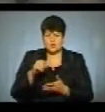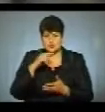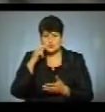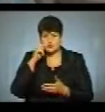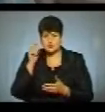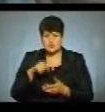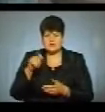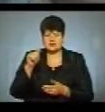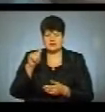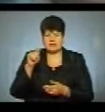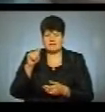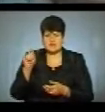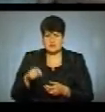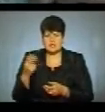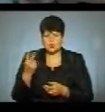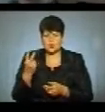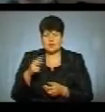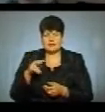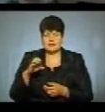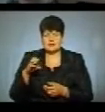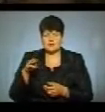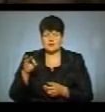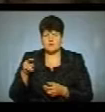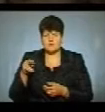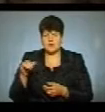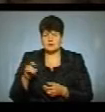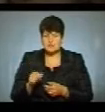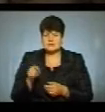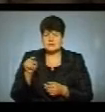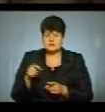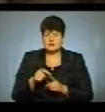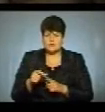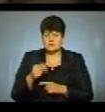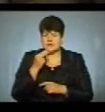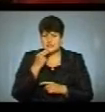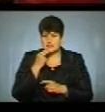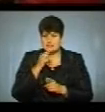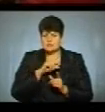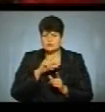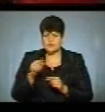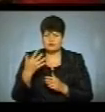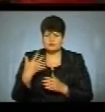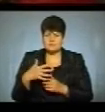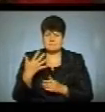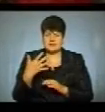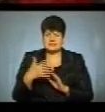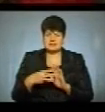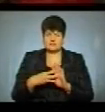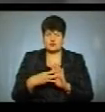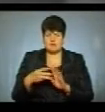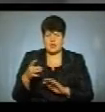російсько-української війни 2 листопада, розповіла Марія Шестопалка. За її словами, наїдки на Схід вирушать вже в 58-й